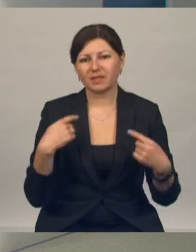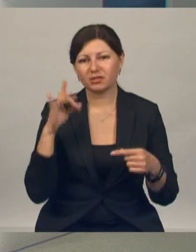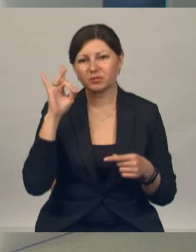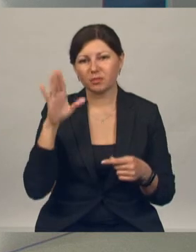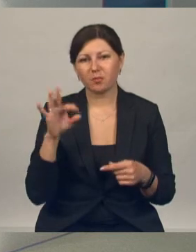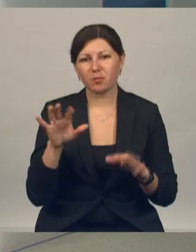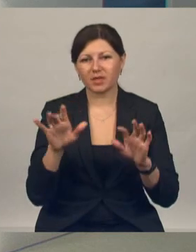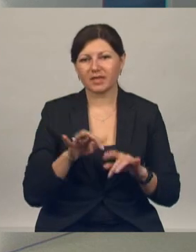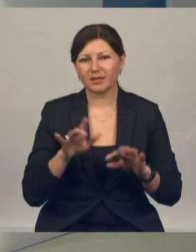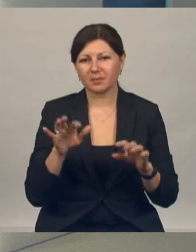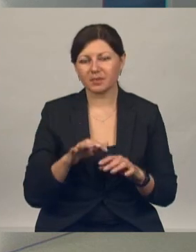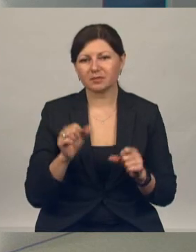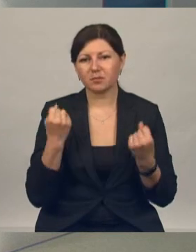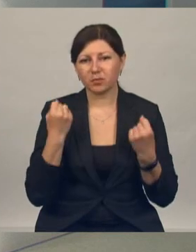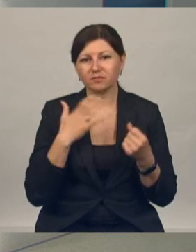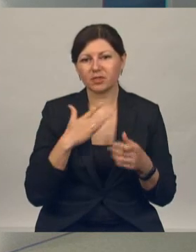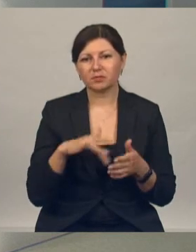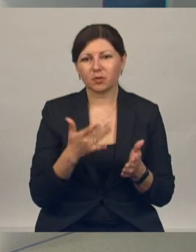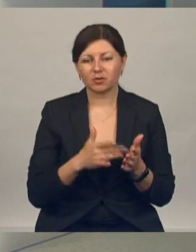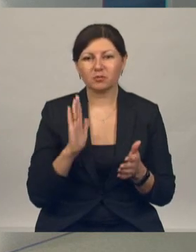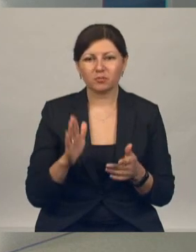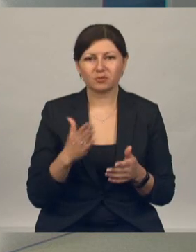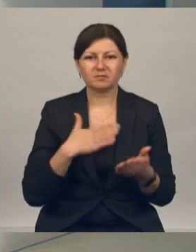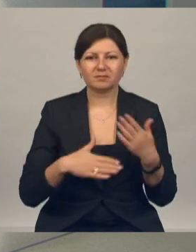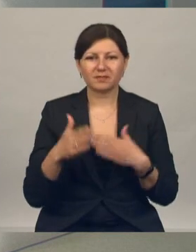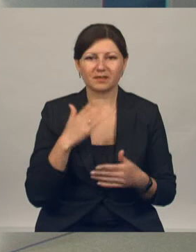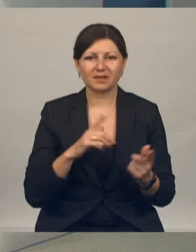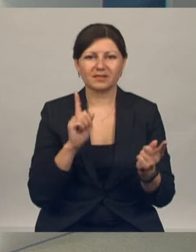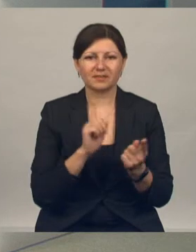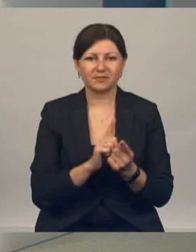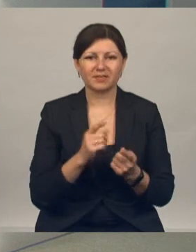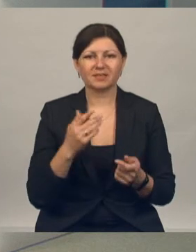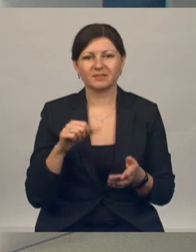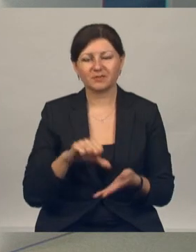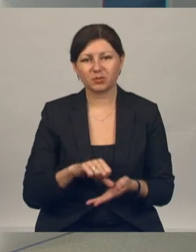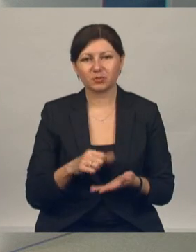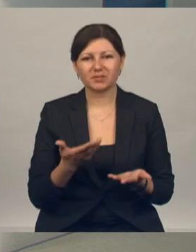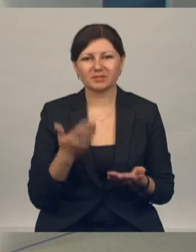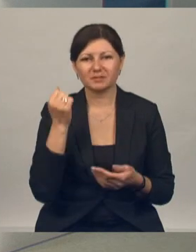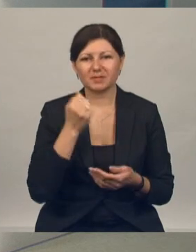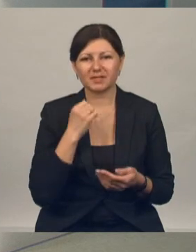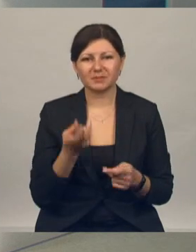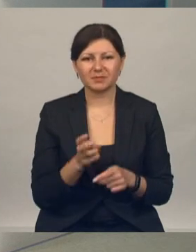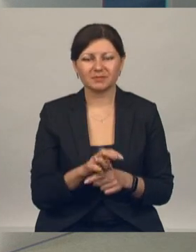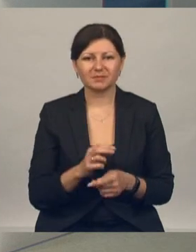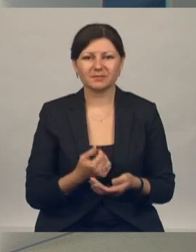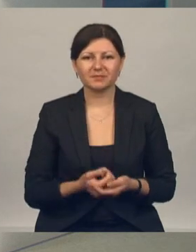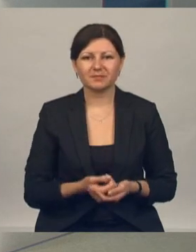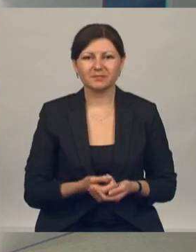по киберспорту в нашем городе. И будем рады видеть вновь и в городе, и в нашей студии. Спасибо, что были в гостях. Спасибо. Спасибо.